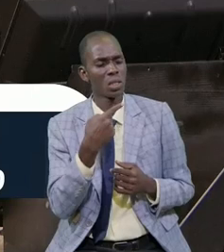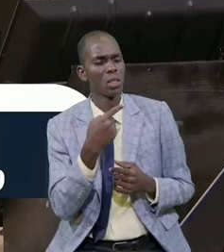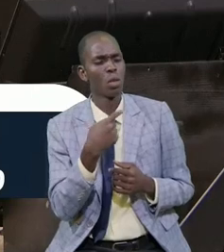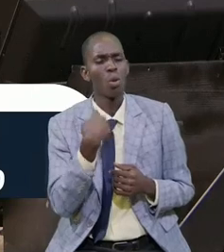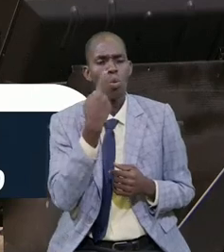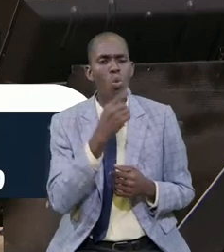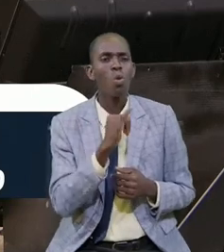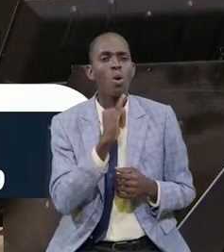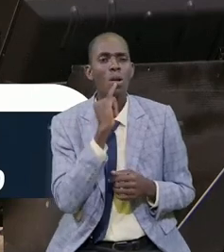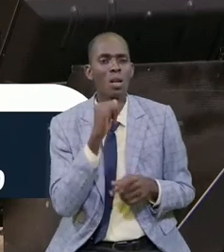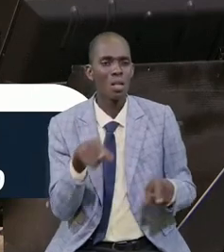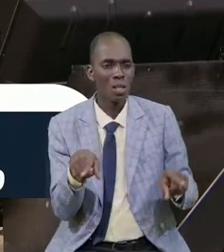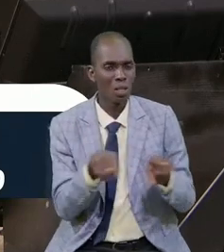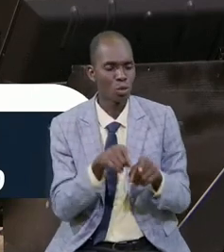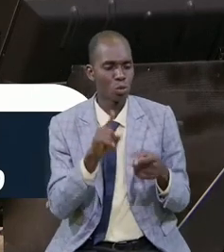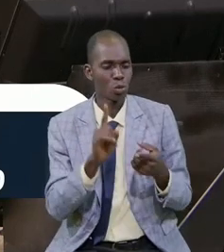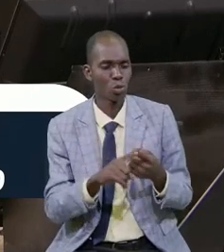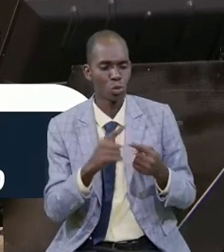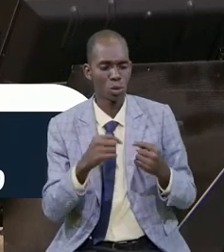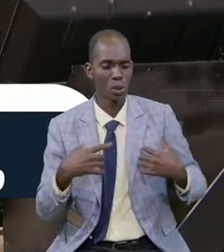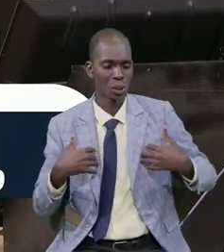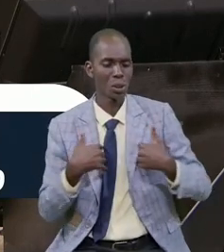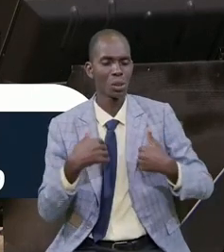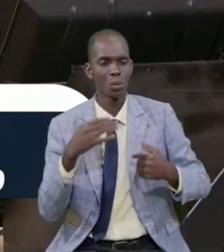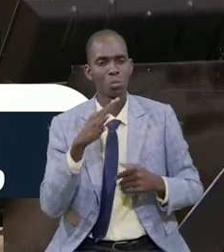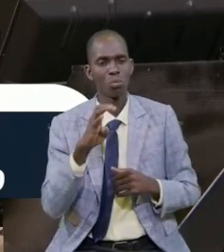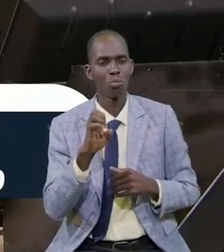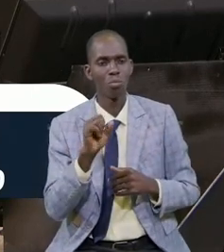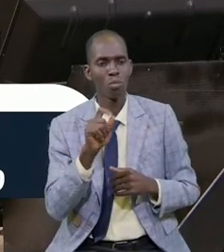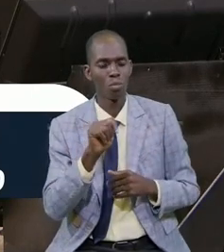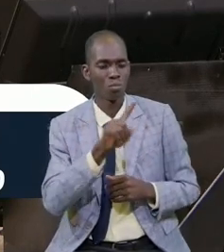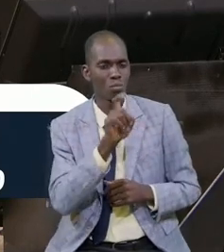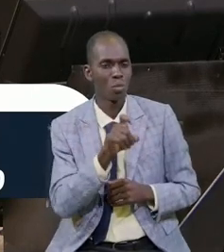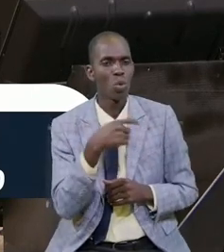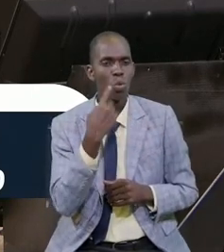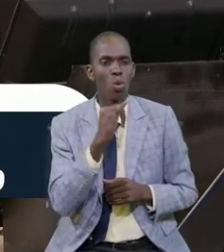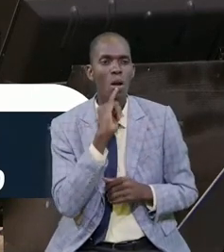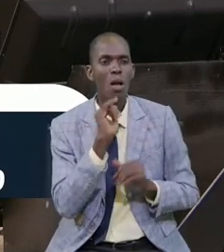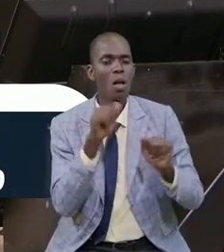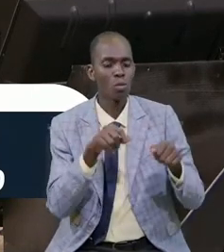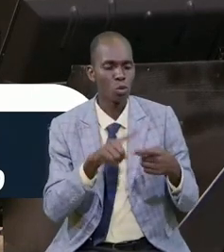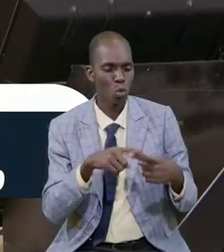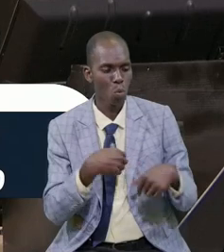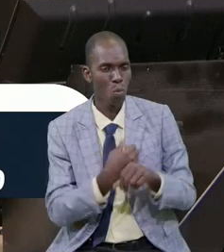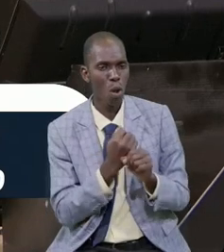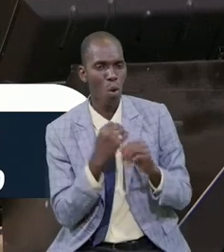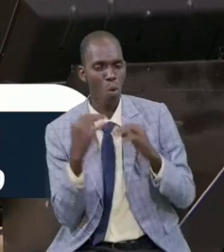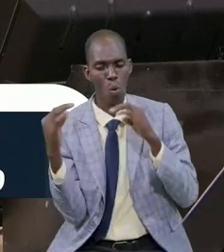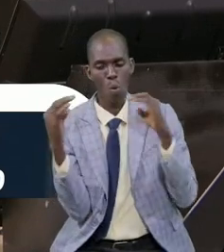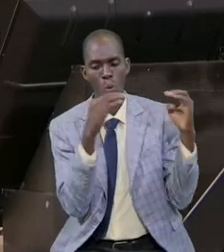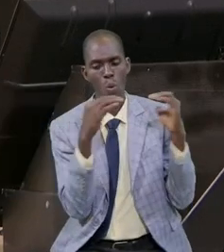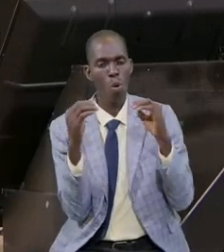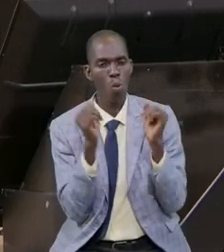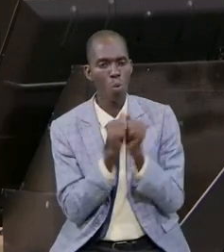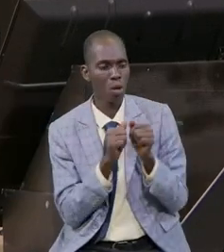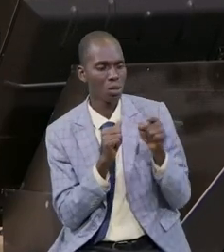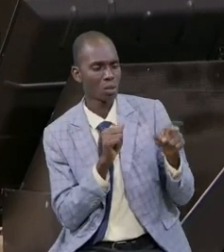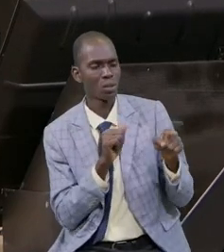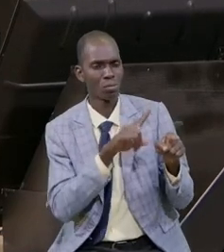la bête en disant, qui est semblable à la bête et qui peut combattre contre elle.